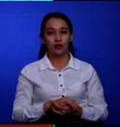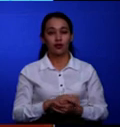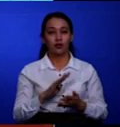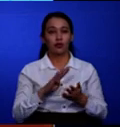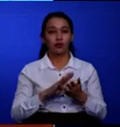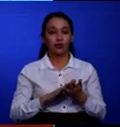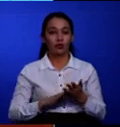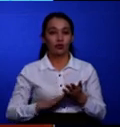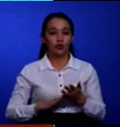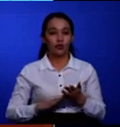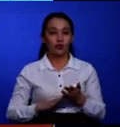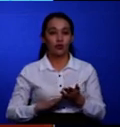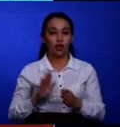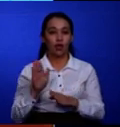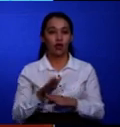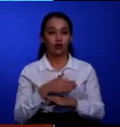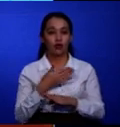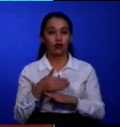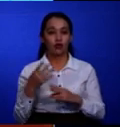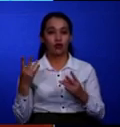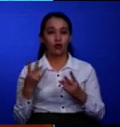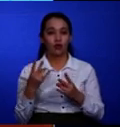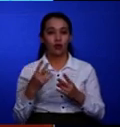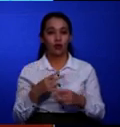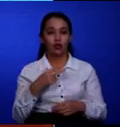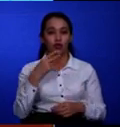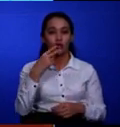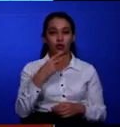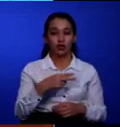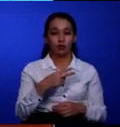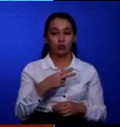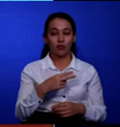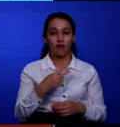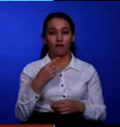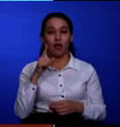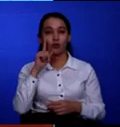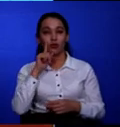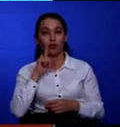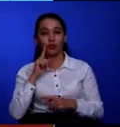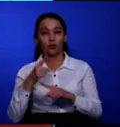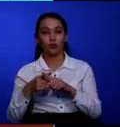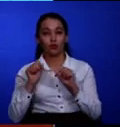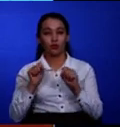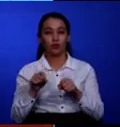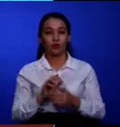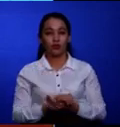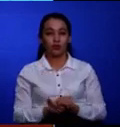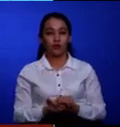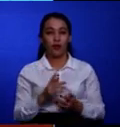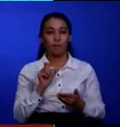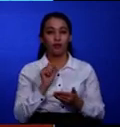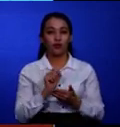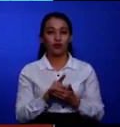shunday sonlarga ajratishimiz kerakki, 20 bilan shu sonning yig'indisi qulayroq bo'lsin va biz misolni